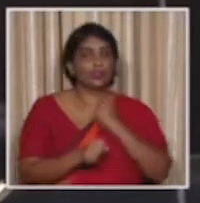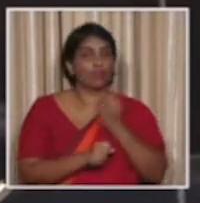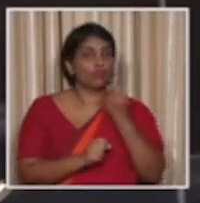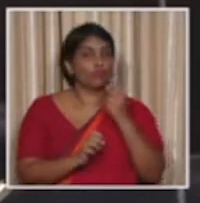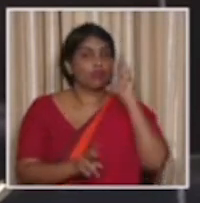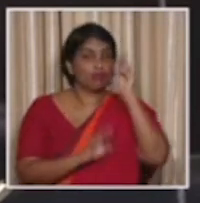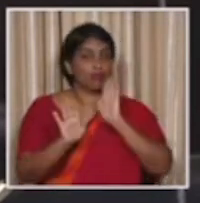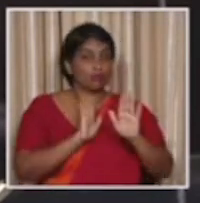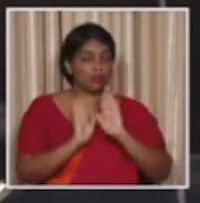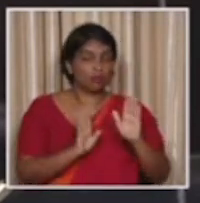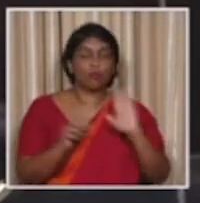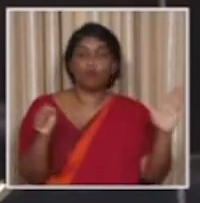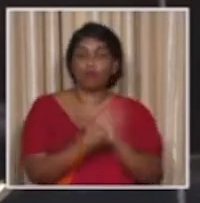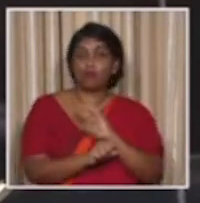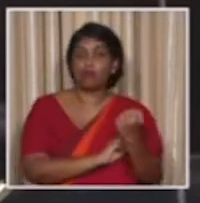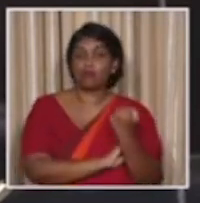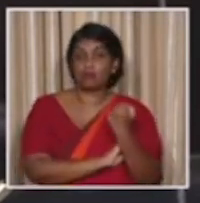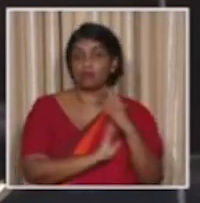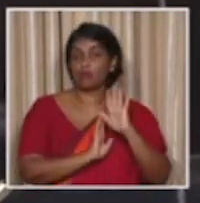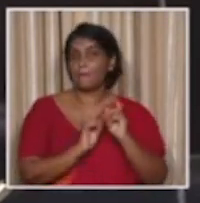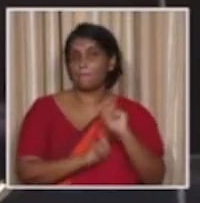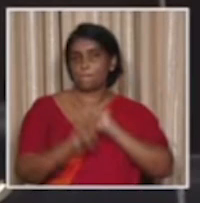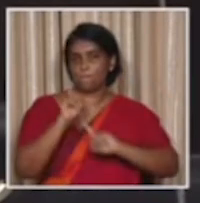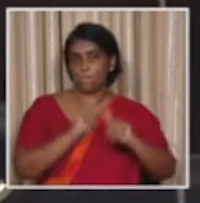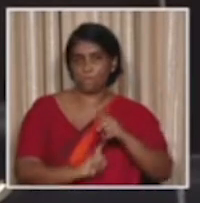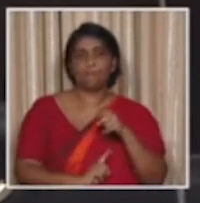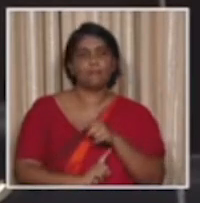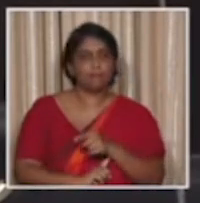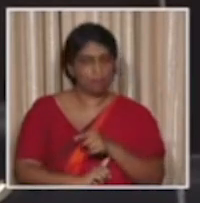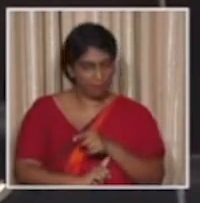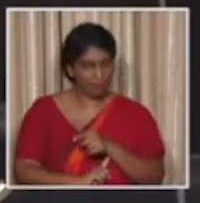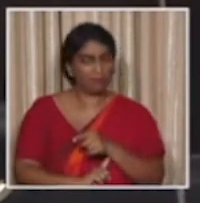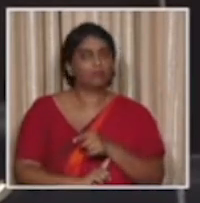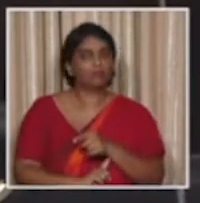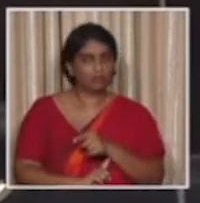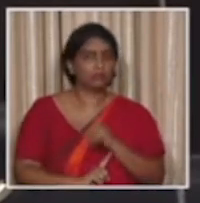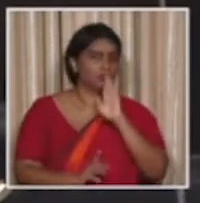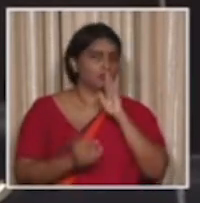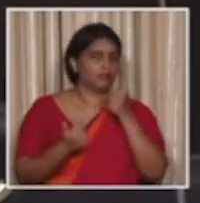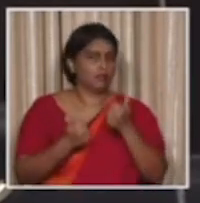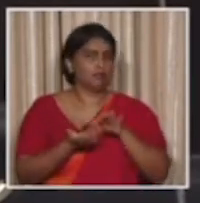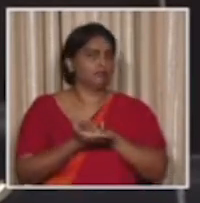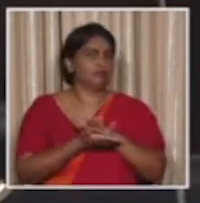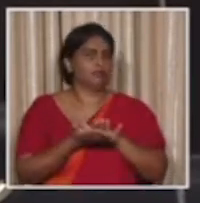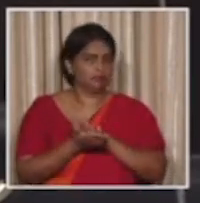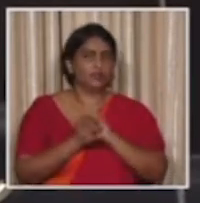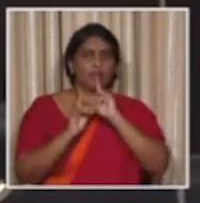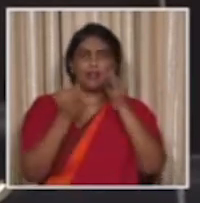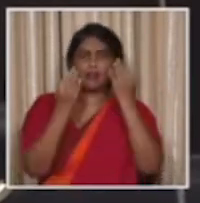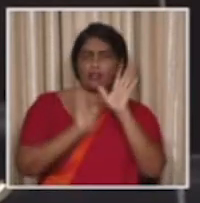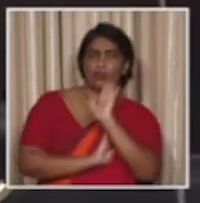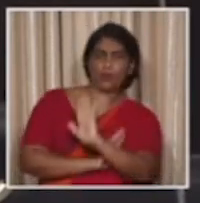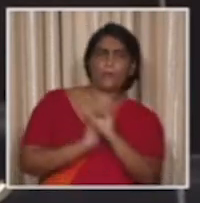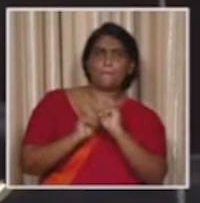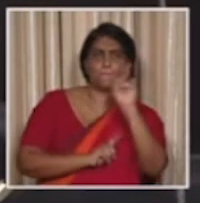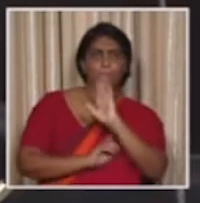constitution මෙන්න මේක අහගන්න කරු කතා නැහැ. He is at liberty to make reasonable classification. එතකොට සුප්‍රීම් මුසාවියෙන් නැවතත් පාර්ලිමේන්තුවට දාලා